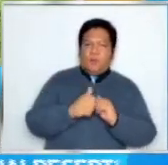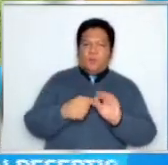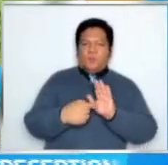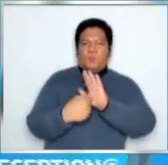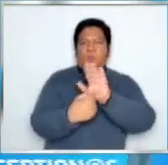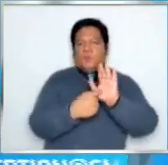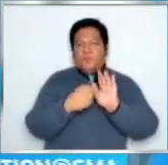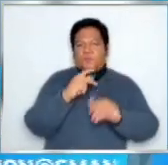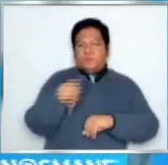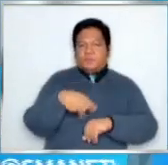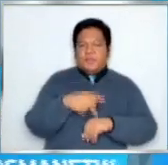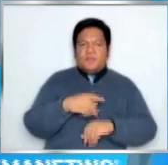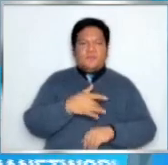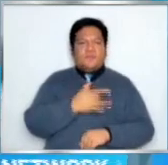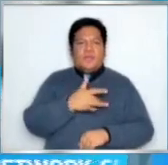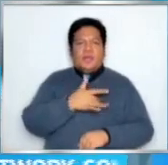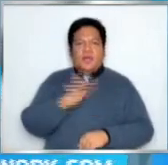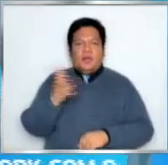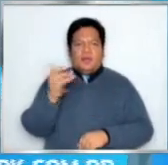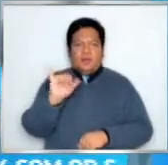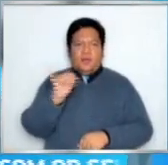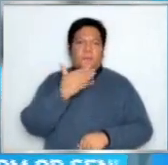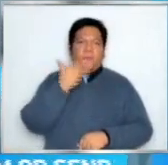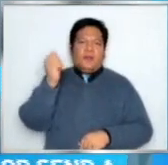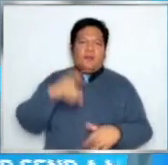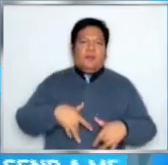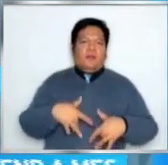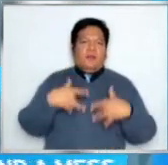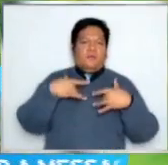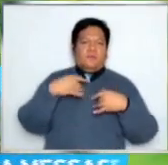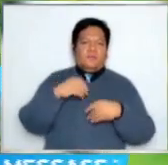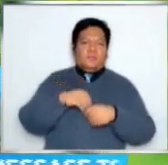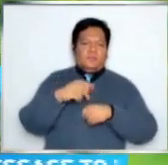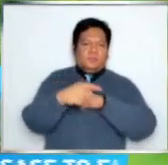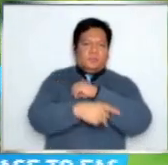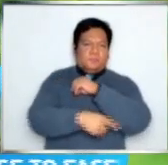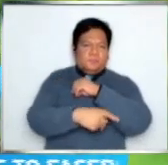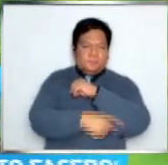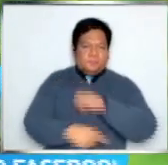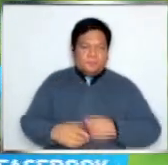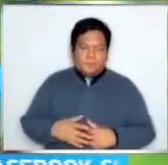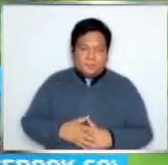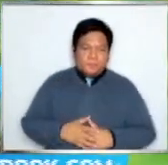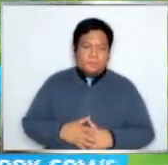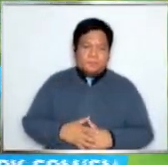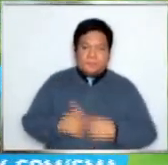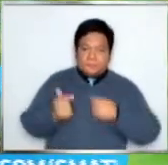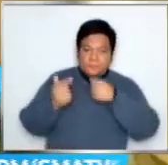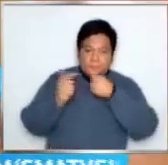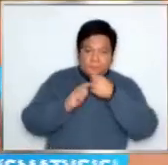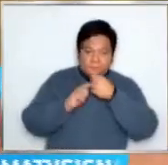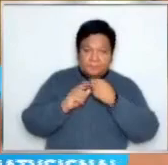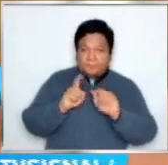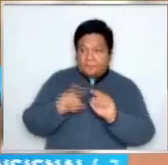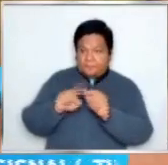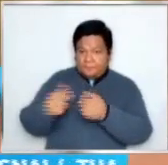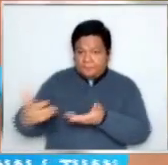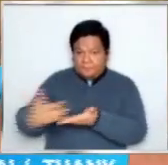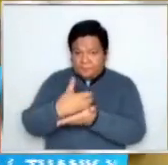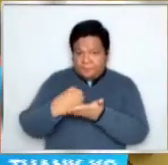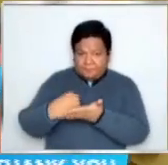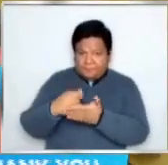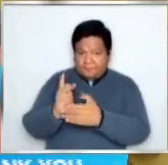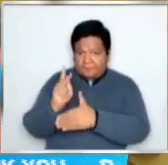parang mas maganda ang buhay ng probinsya. Bukod sa ani niya sa mga pananim, umaani rin